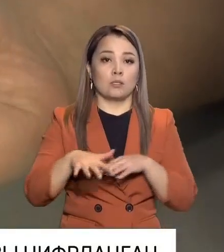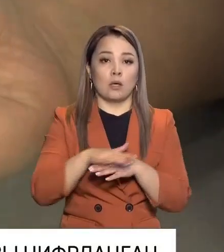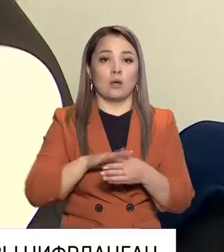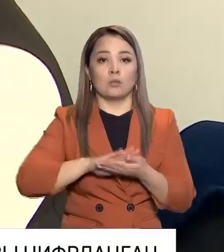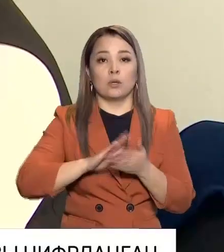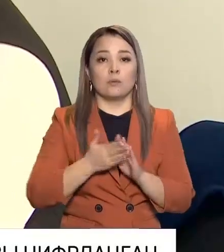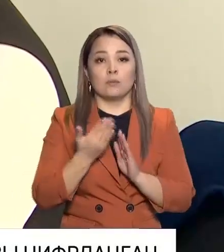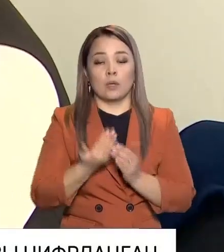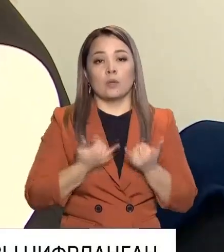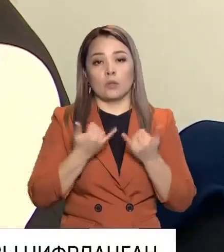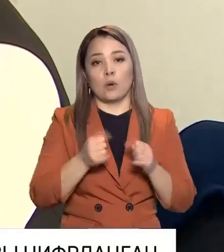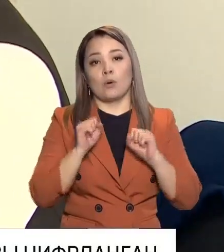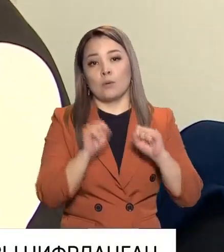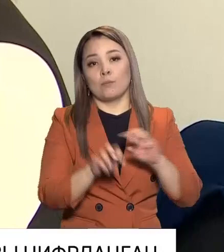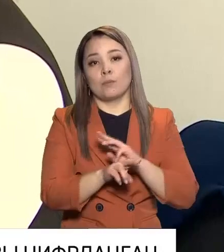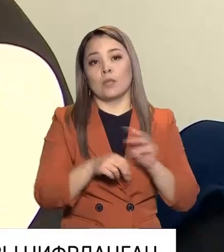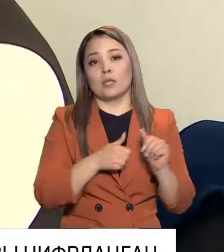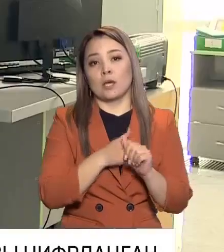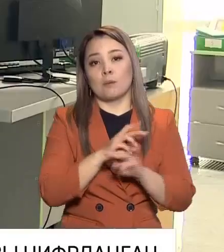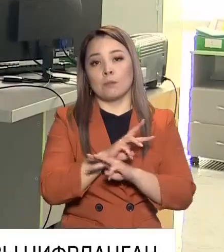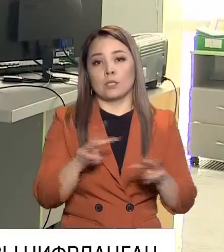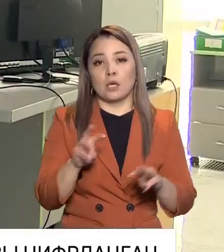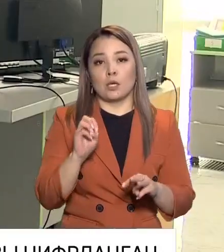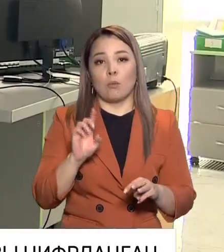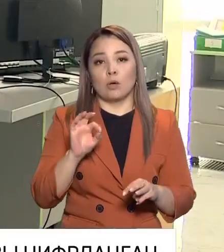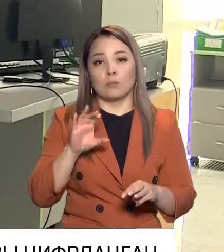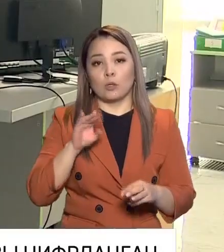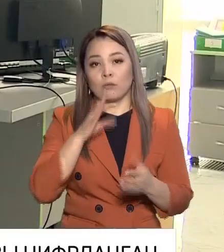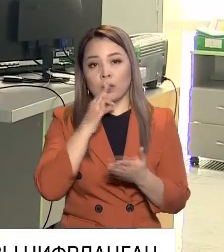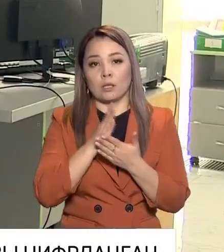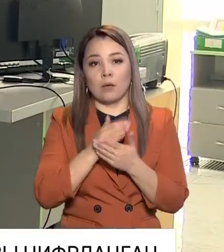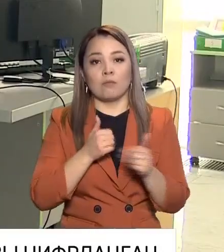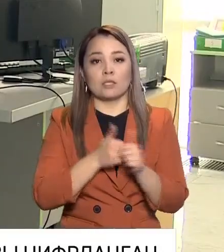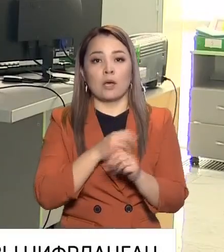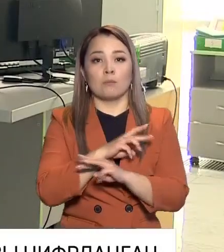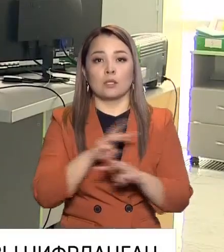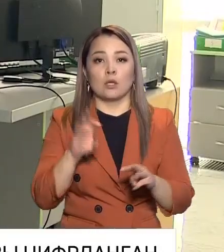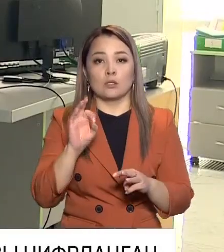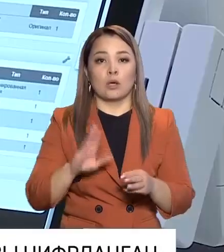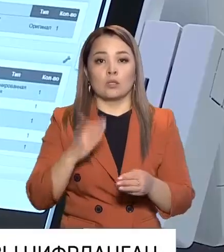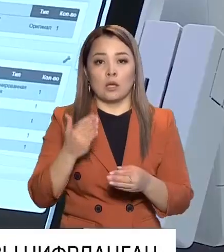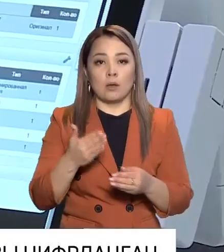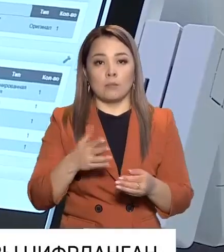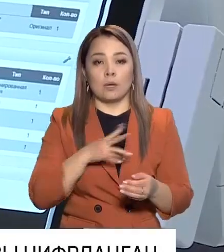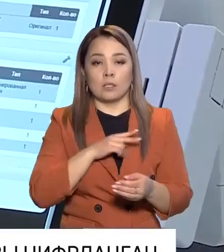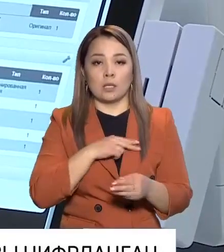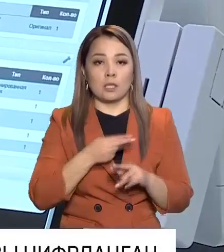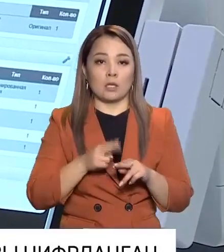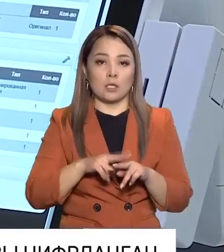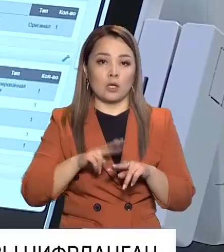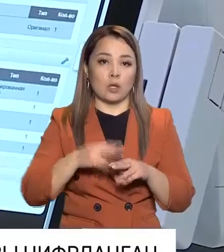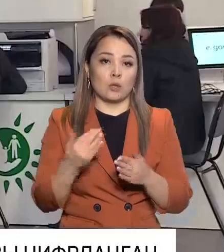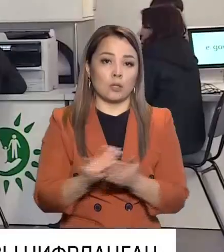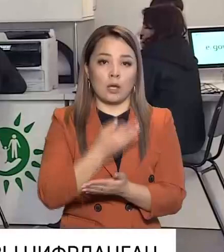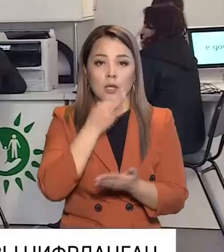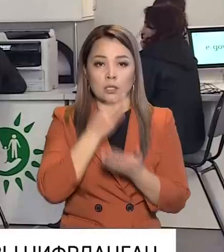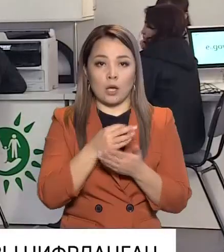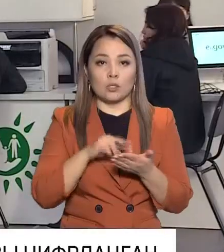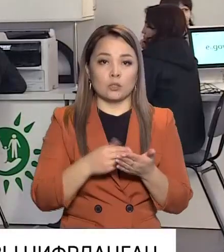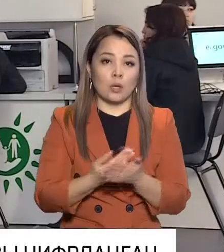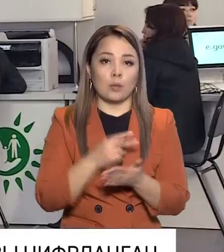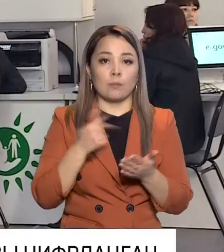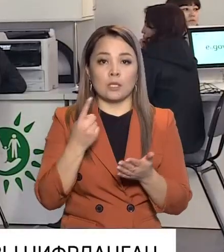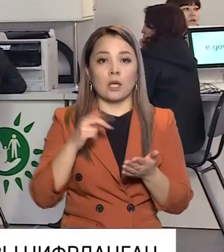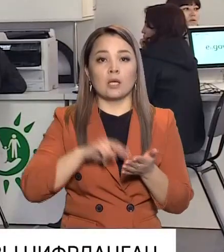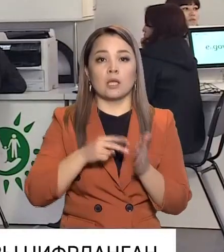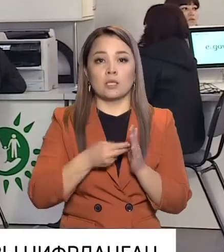әлеуметтік қорғау вице-министрі Ербол Оспанов айтты. Вице-министр әлеуметтік әмиян атты жаңа жобаның бірінші кезеңіне де